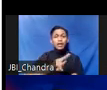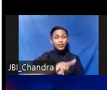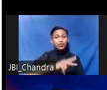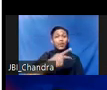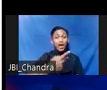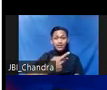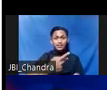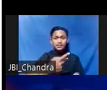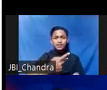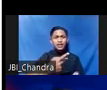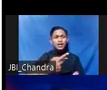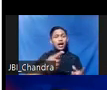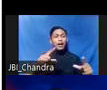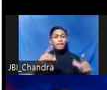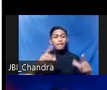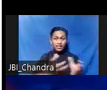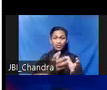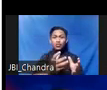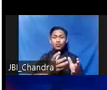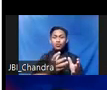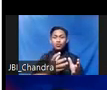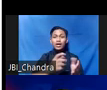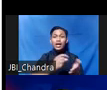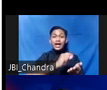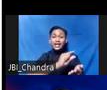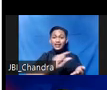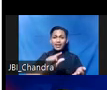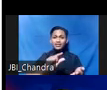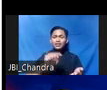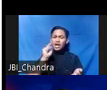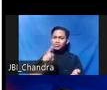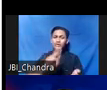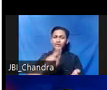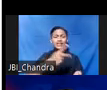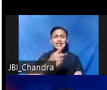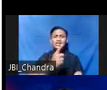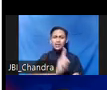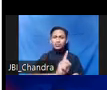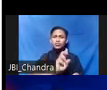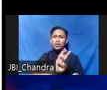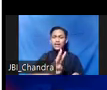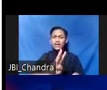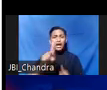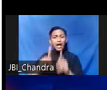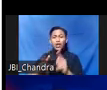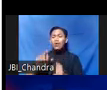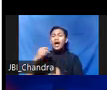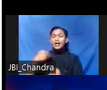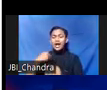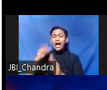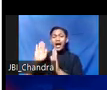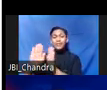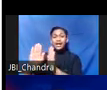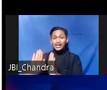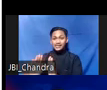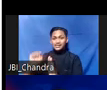sedangkan dengan adanya management ini nanti jika ada teman-teman misalnya mau mengganti dari Chicago ke Ipe nanti tinggal